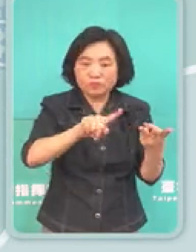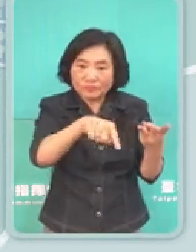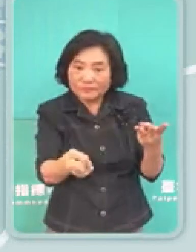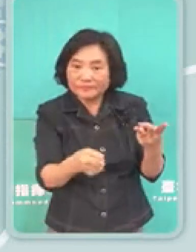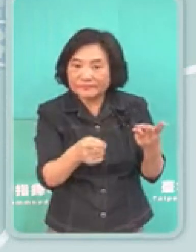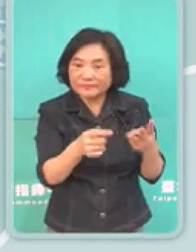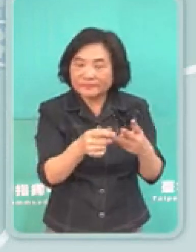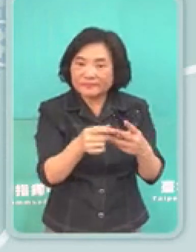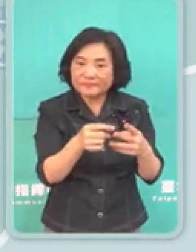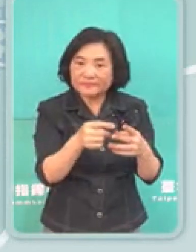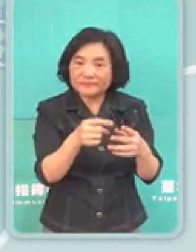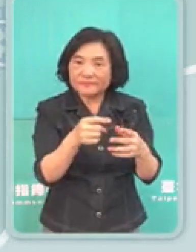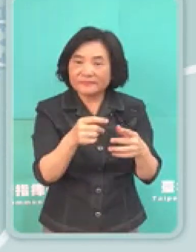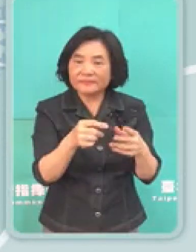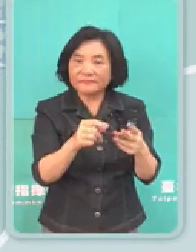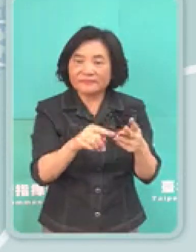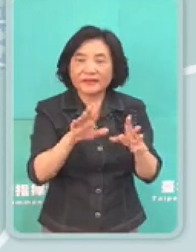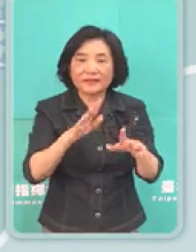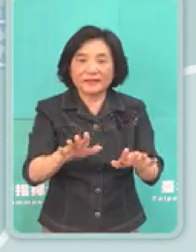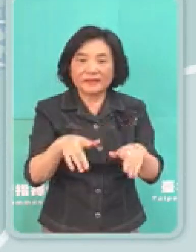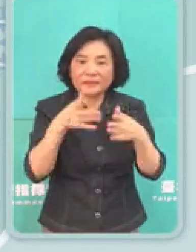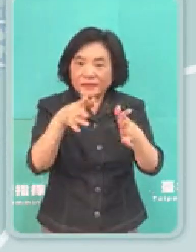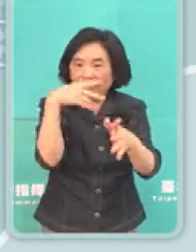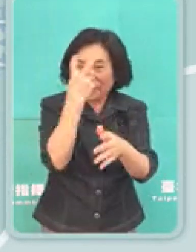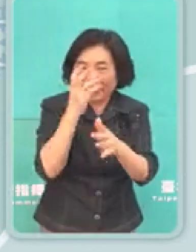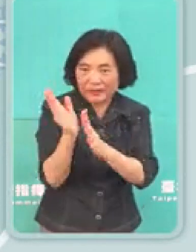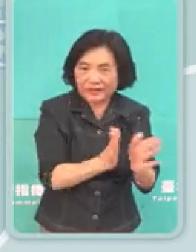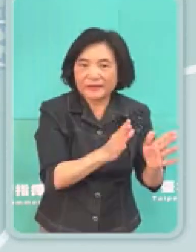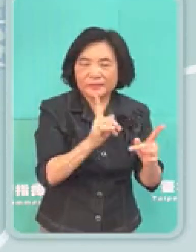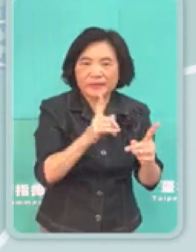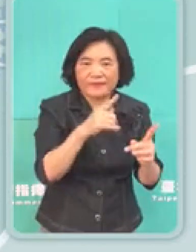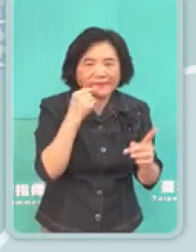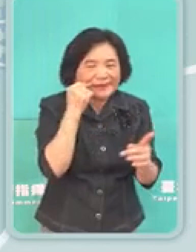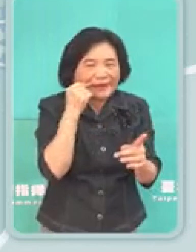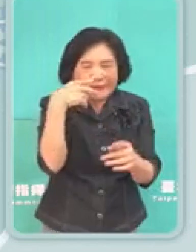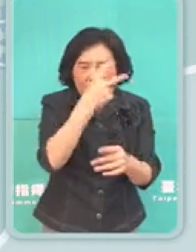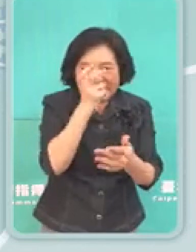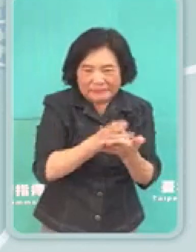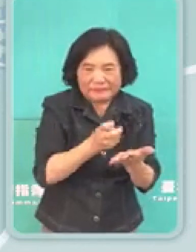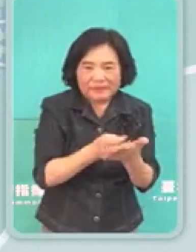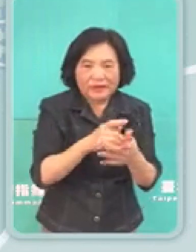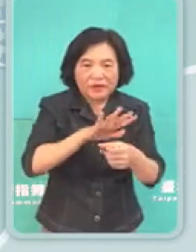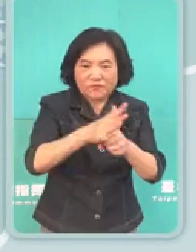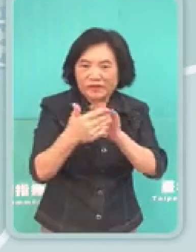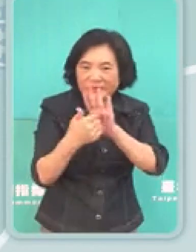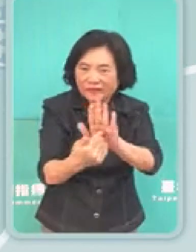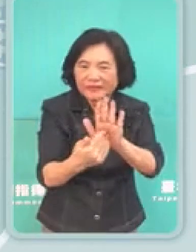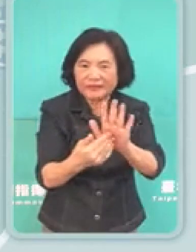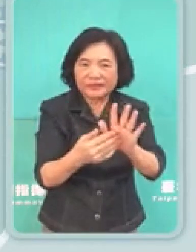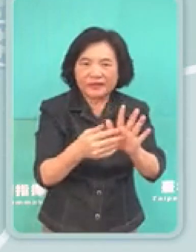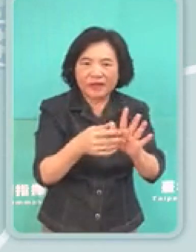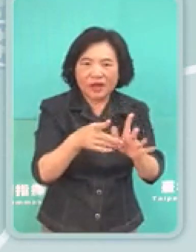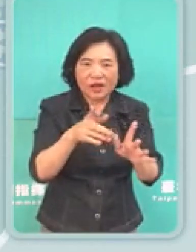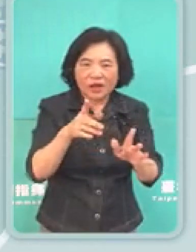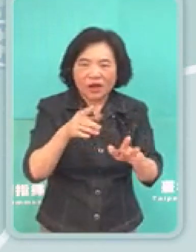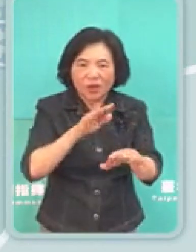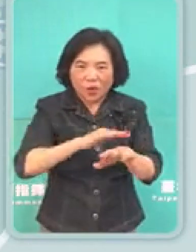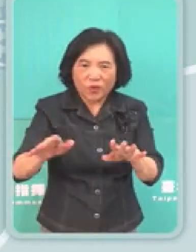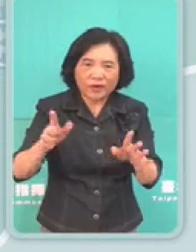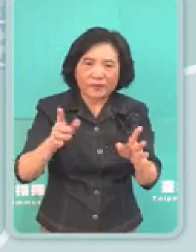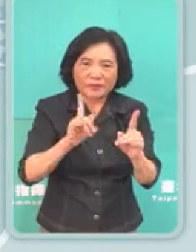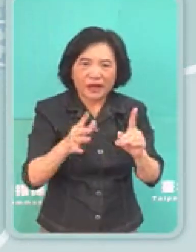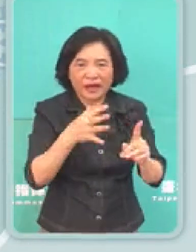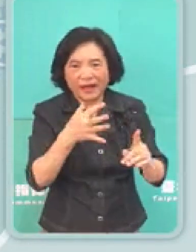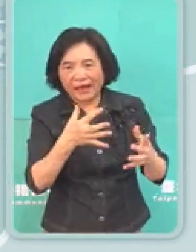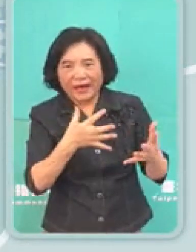就是哦，在管理上很困难的哦，要做防疫工作，成本很高的，我这要优先